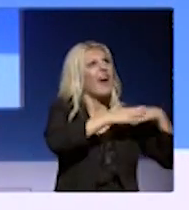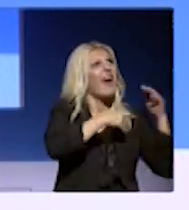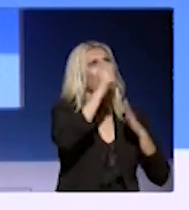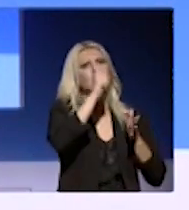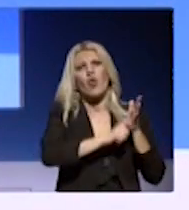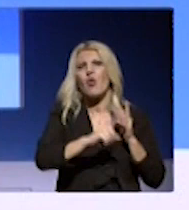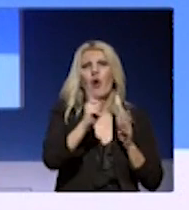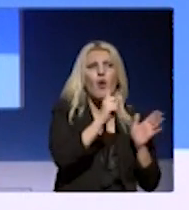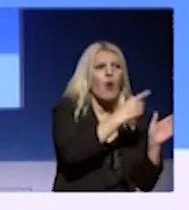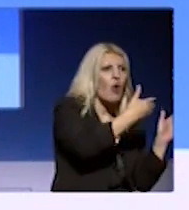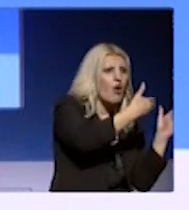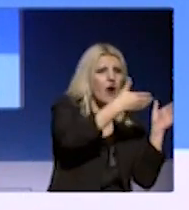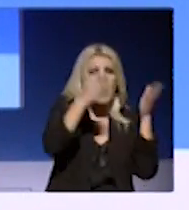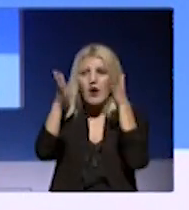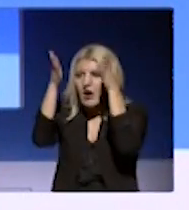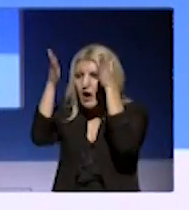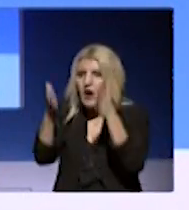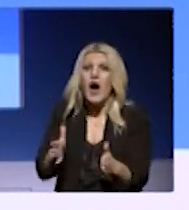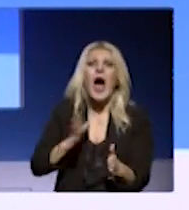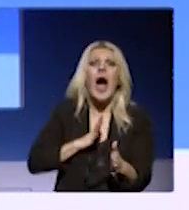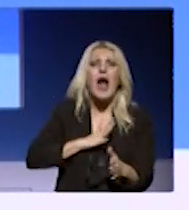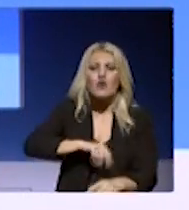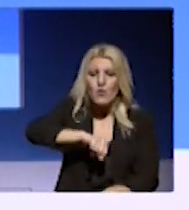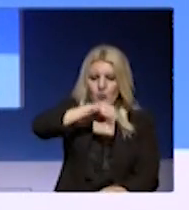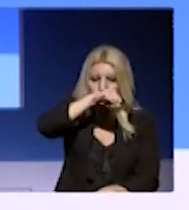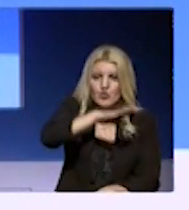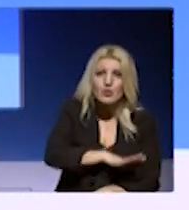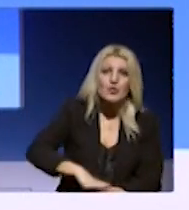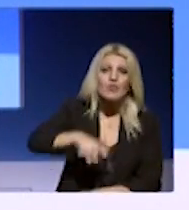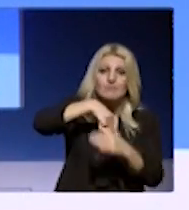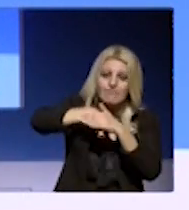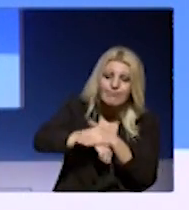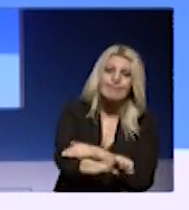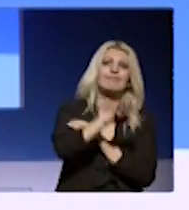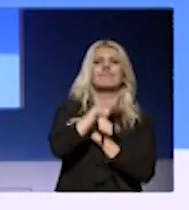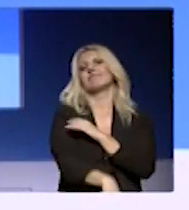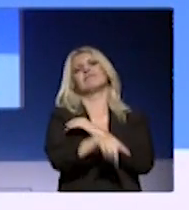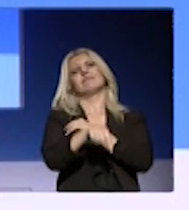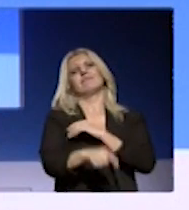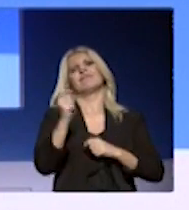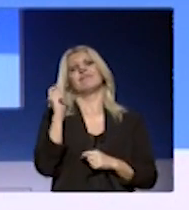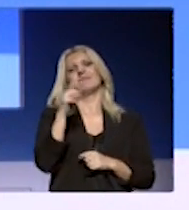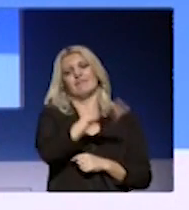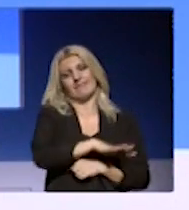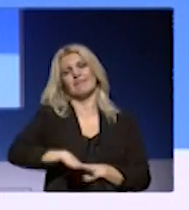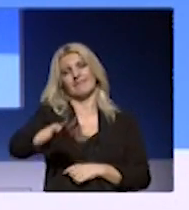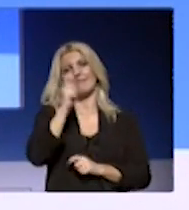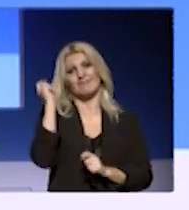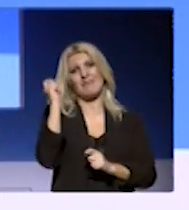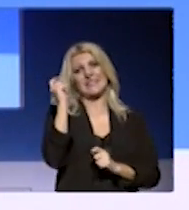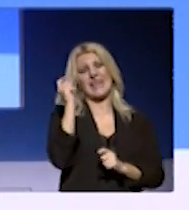ένοιαζε παραπάνω. Δεν νομίζω ότι όταν σχεδίασε αυτή τη μεγάλη επένδυση στο μυαλό